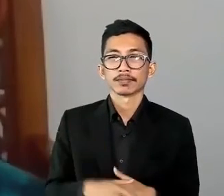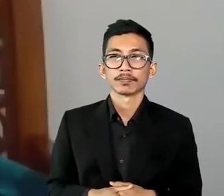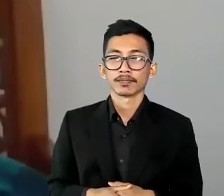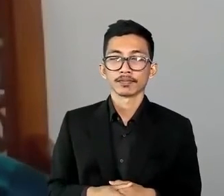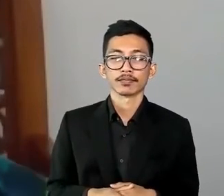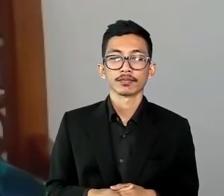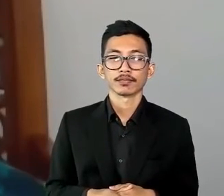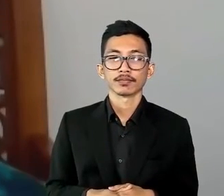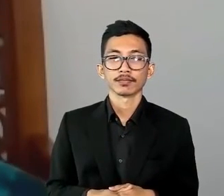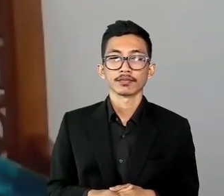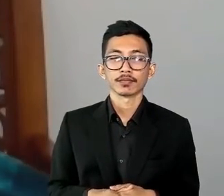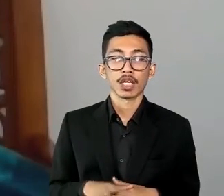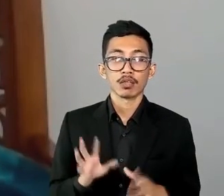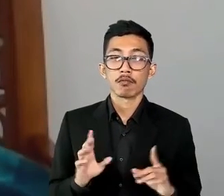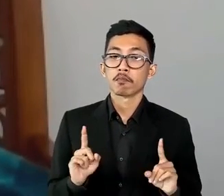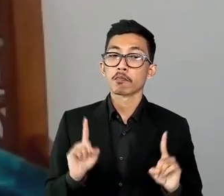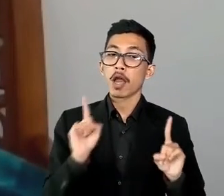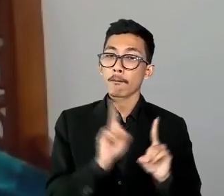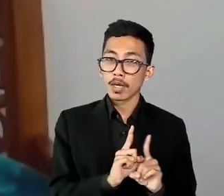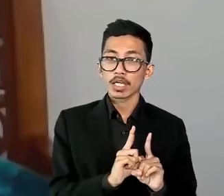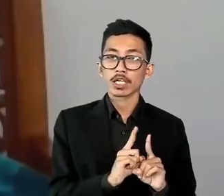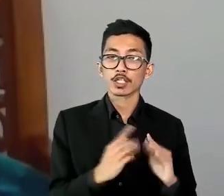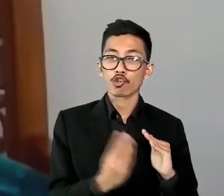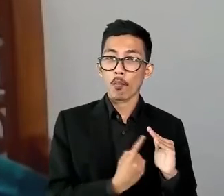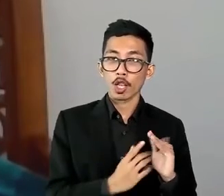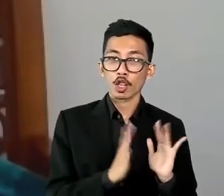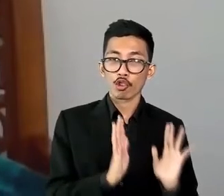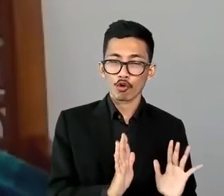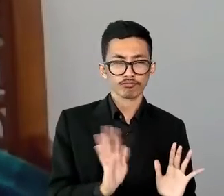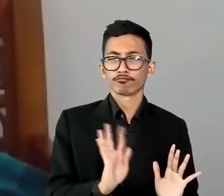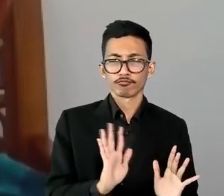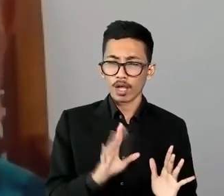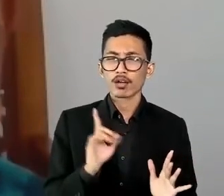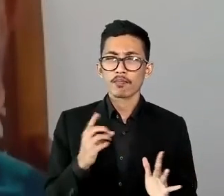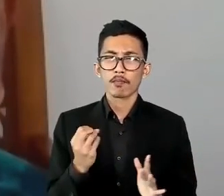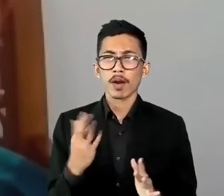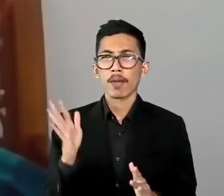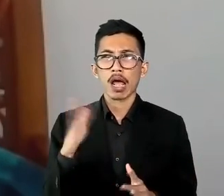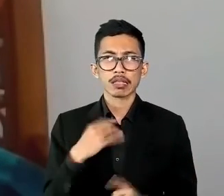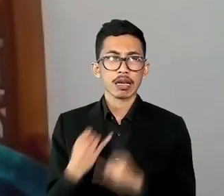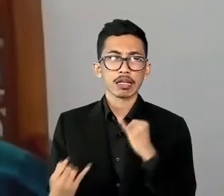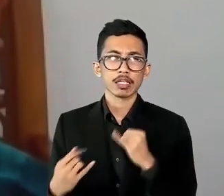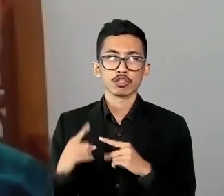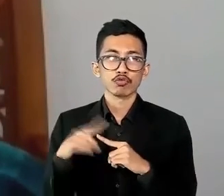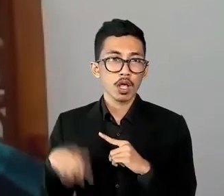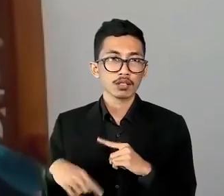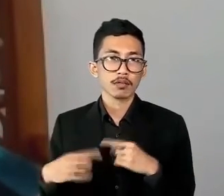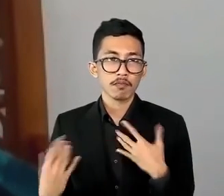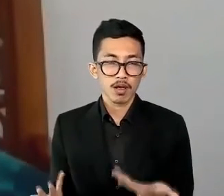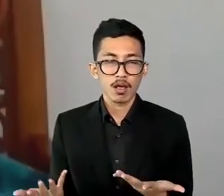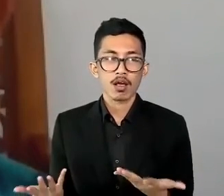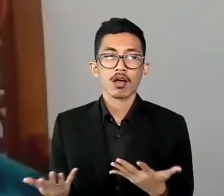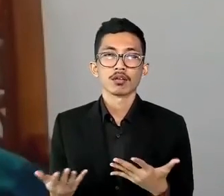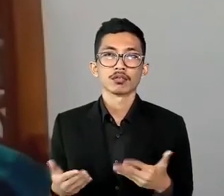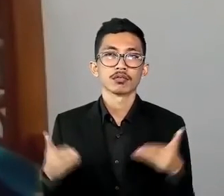pendampingan isoman mengantarkan di saat untuk vaksin, tapi beberapa hari ini tugas kami hampir beberapa malam